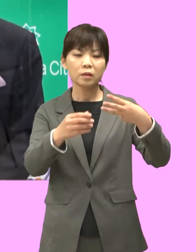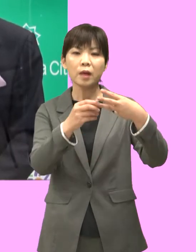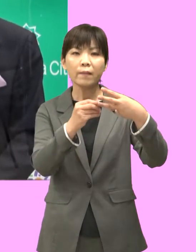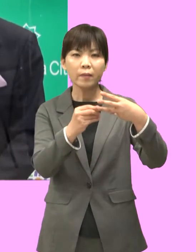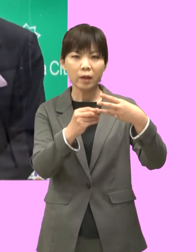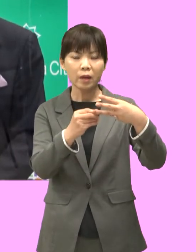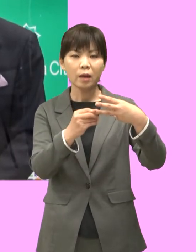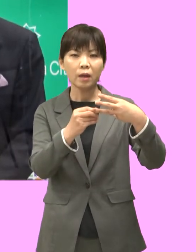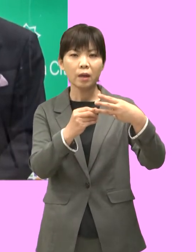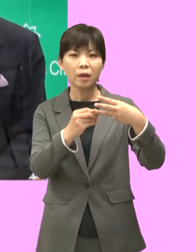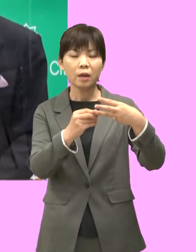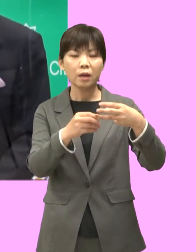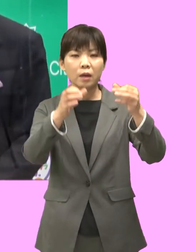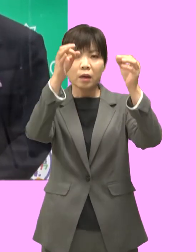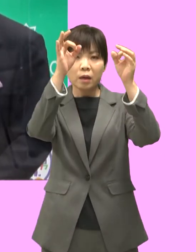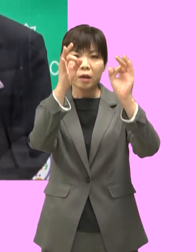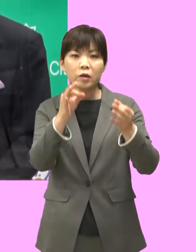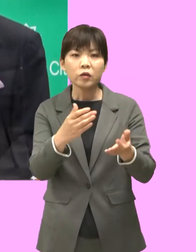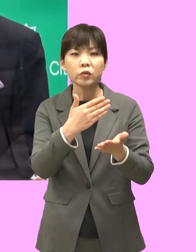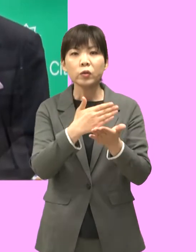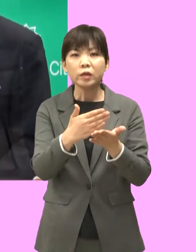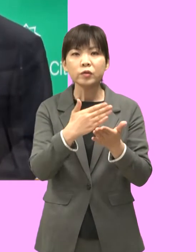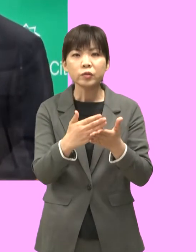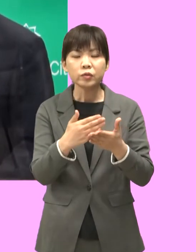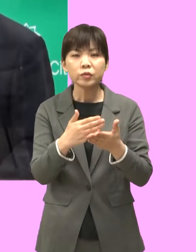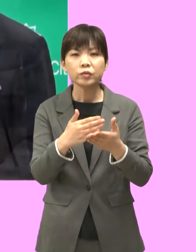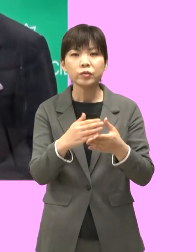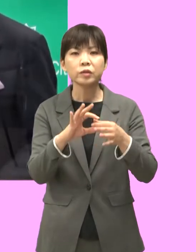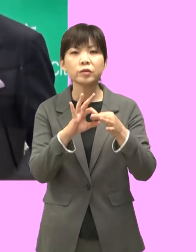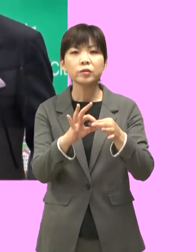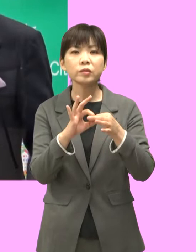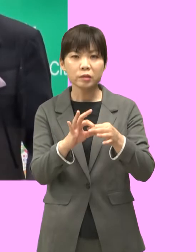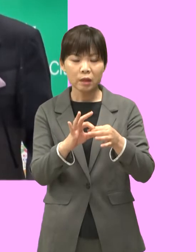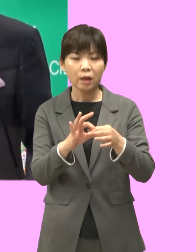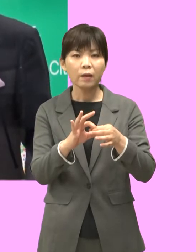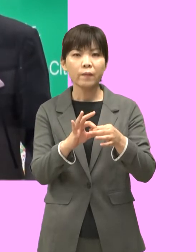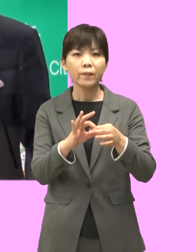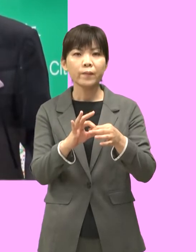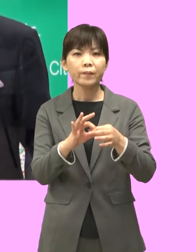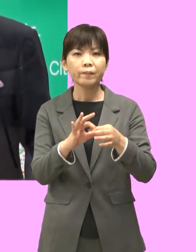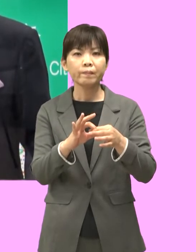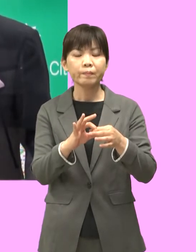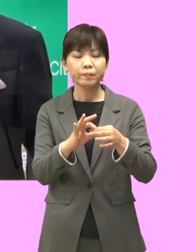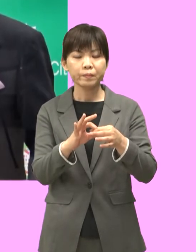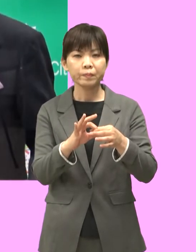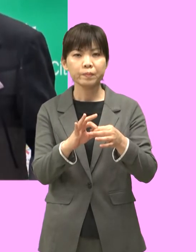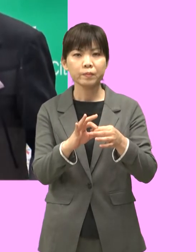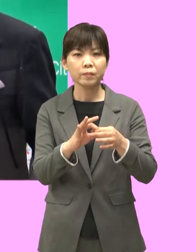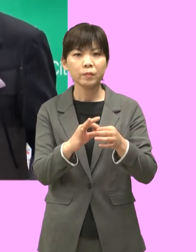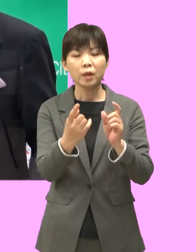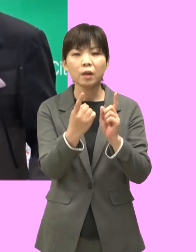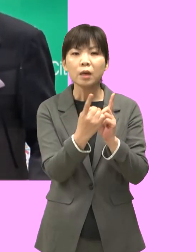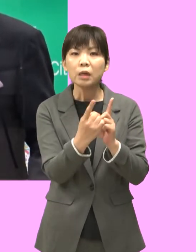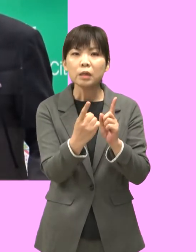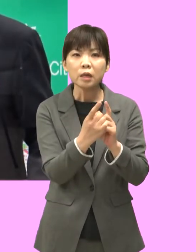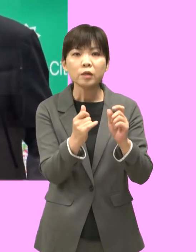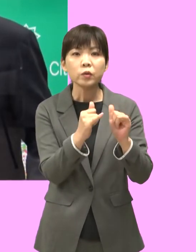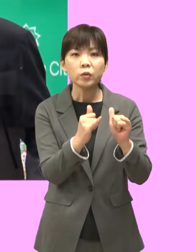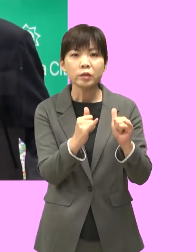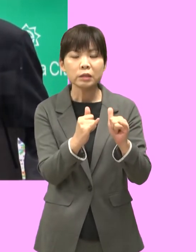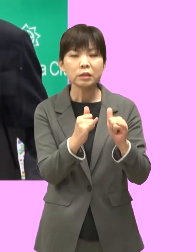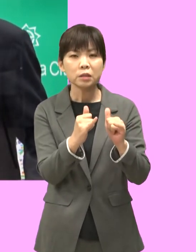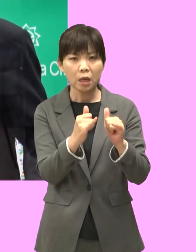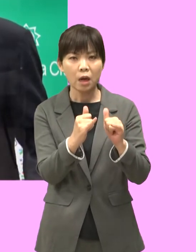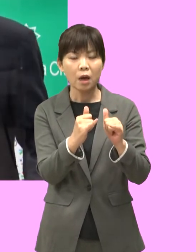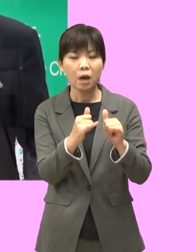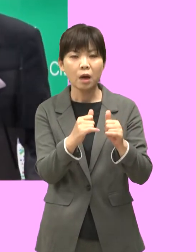の、除雪について伺いたいんですけれども、 はい、 交付対象で、町内会だけでなく除雪ボ